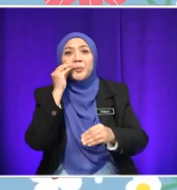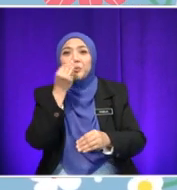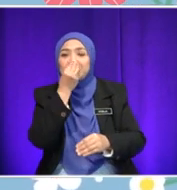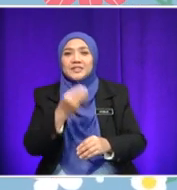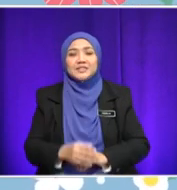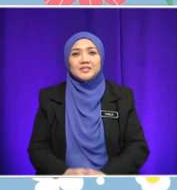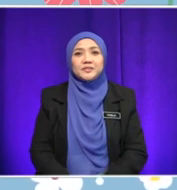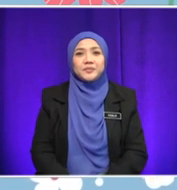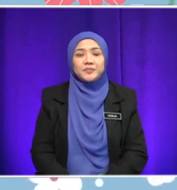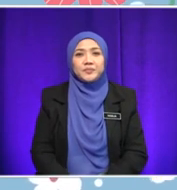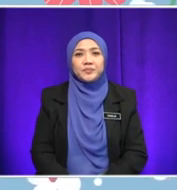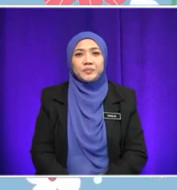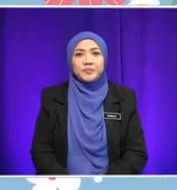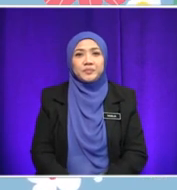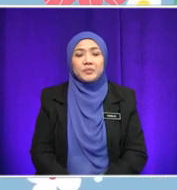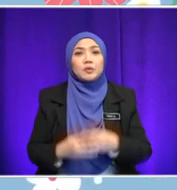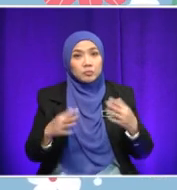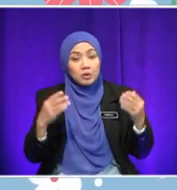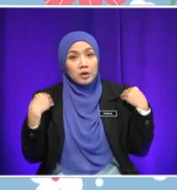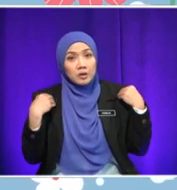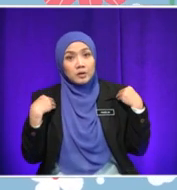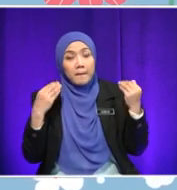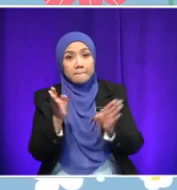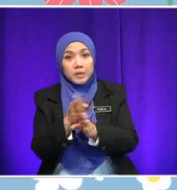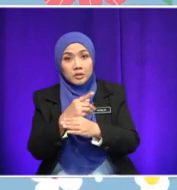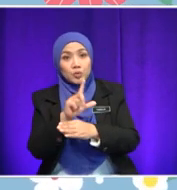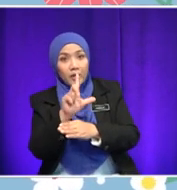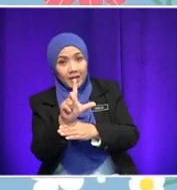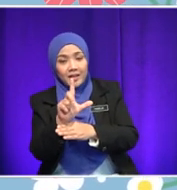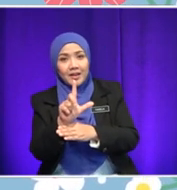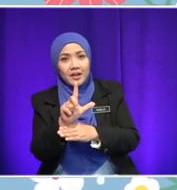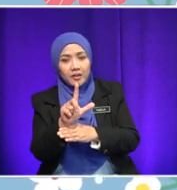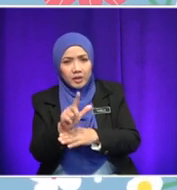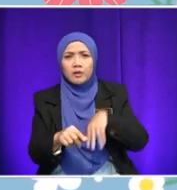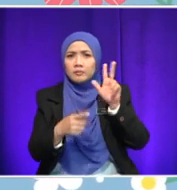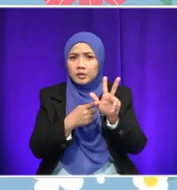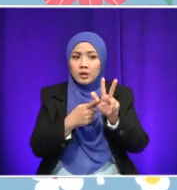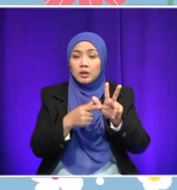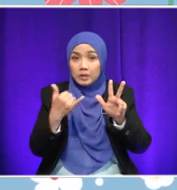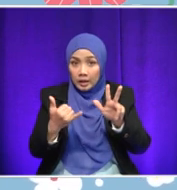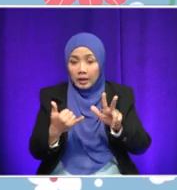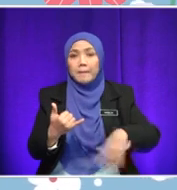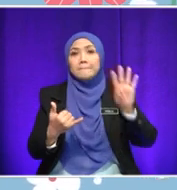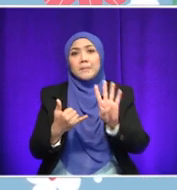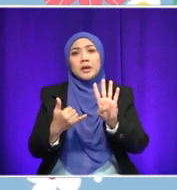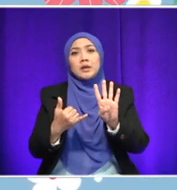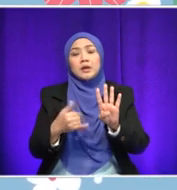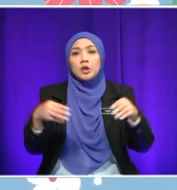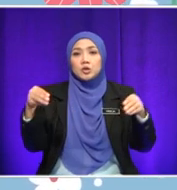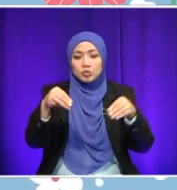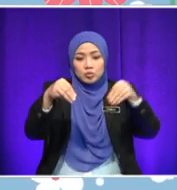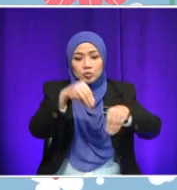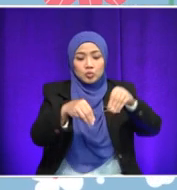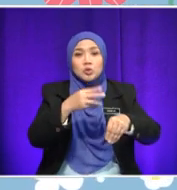untuk bagian ini sudah jelas kita numpak sudah bentuk l Langkah ketiga Oke langkah keempat cocok tuh daun hijau besar